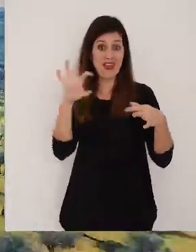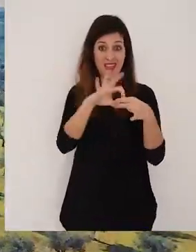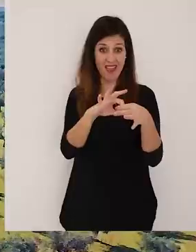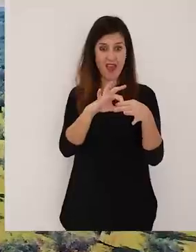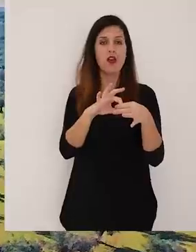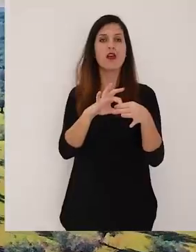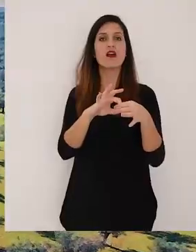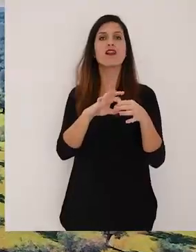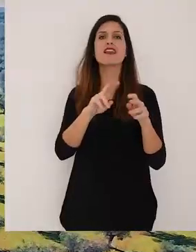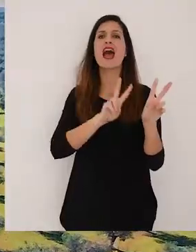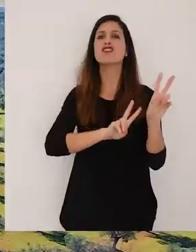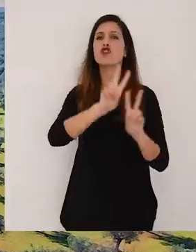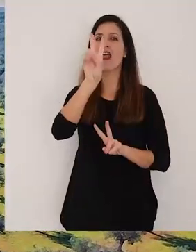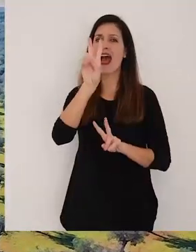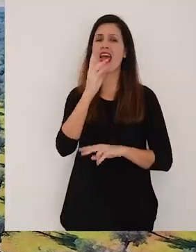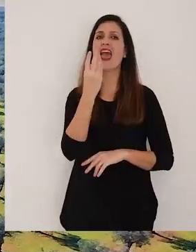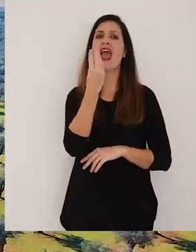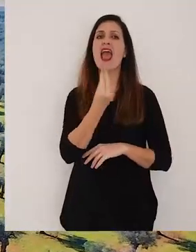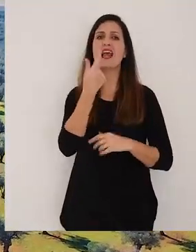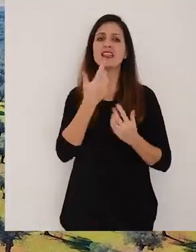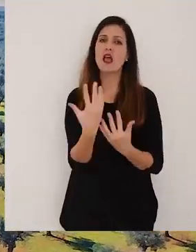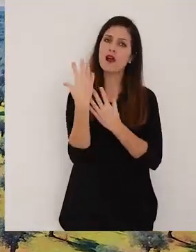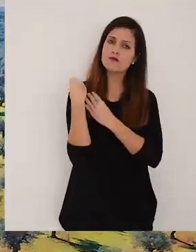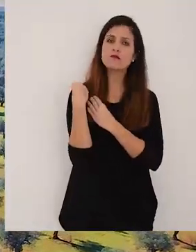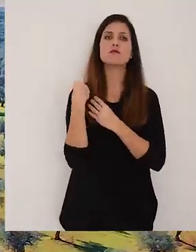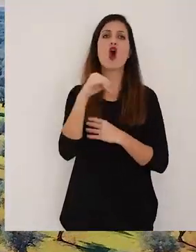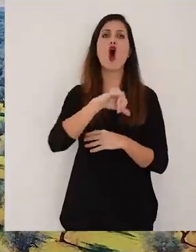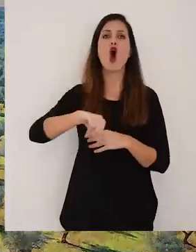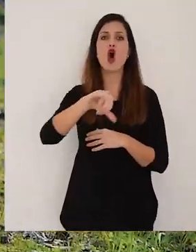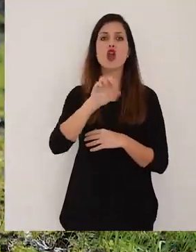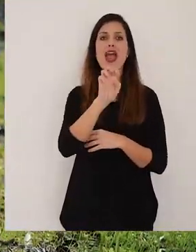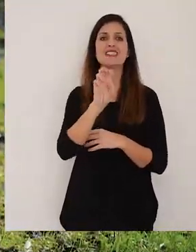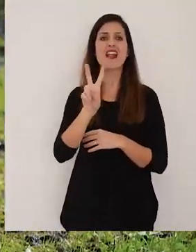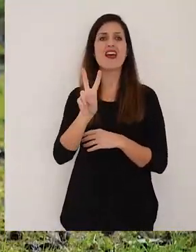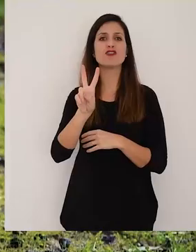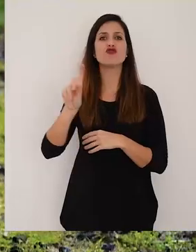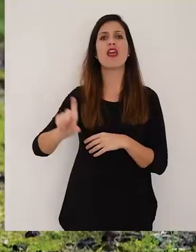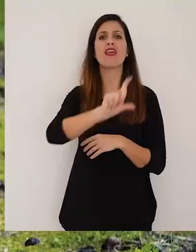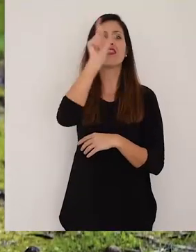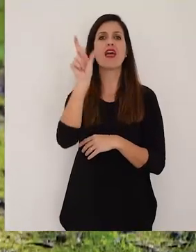dell'Olio, ente che si occupa della tutela e della promozione dell'olio extravergine d'oliva italiano.